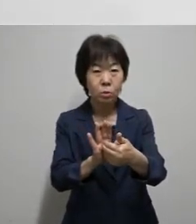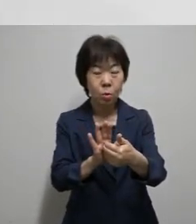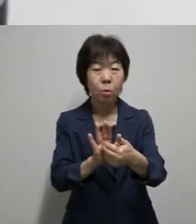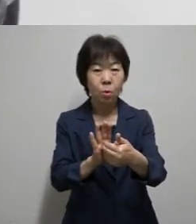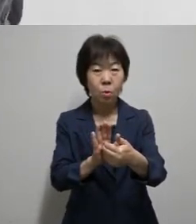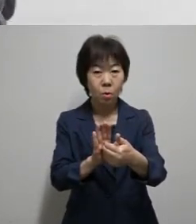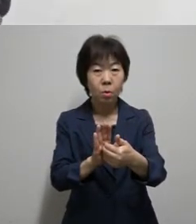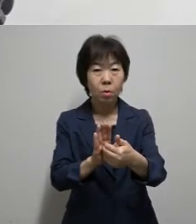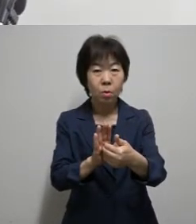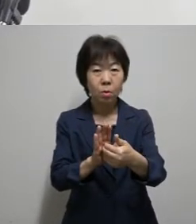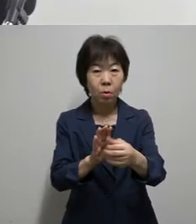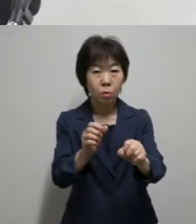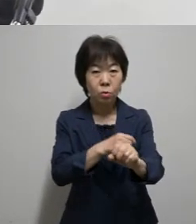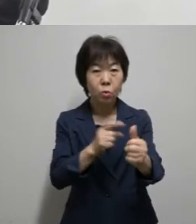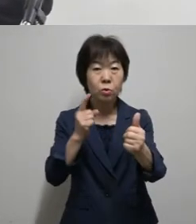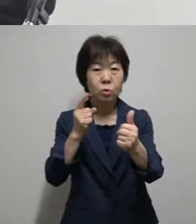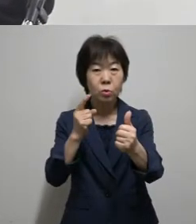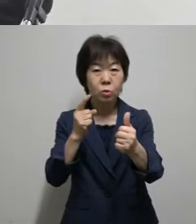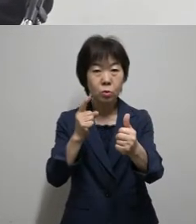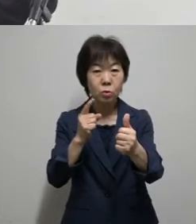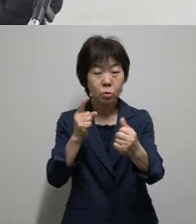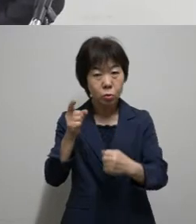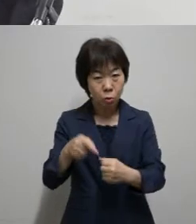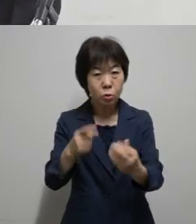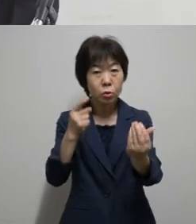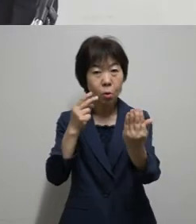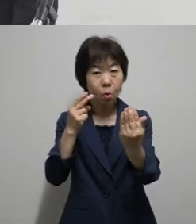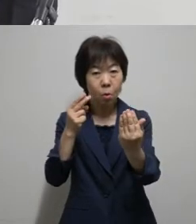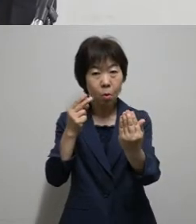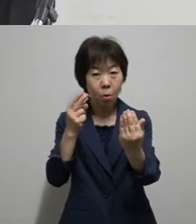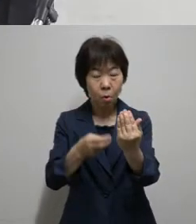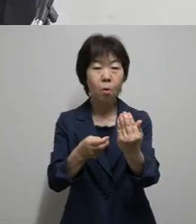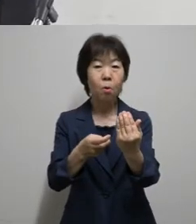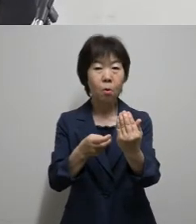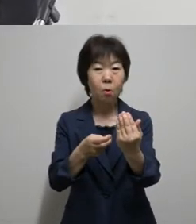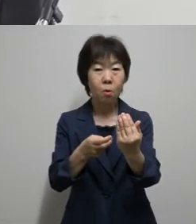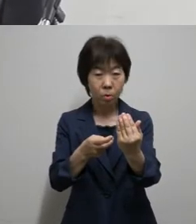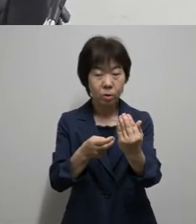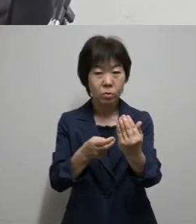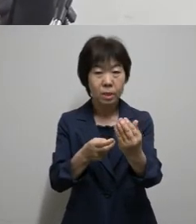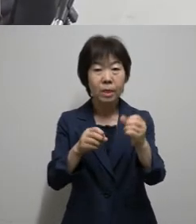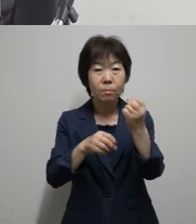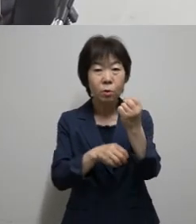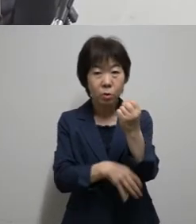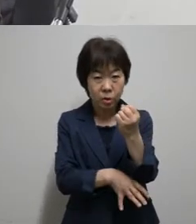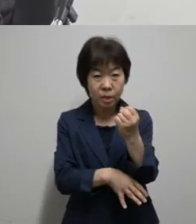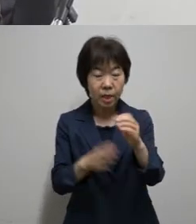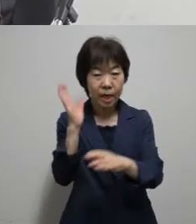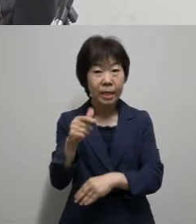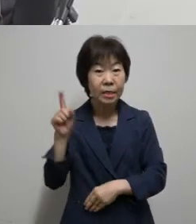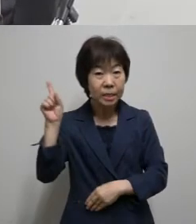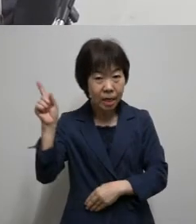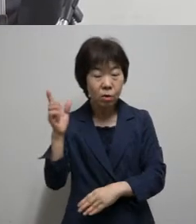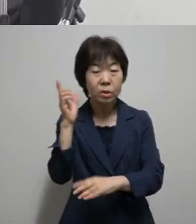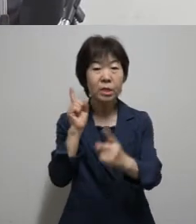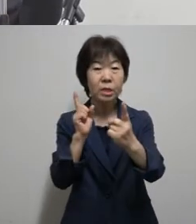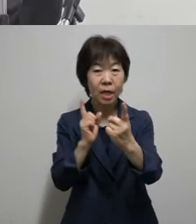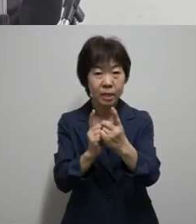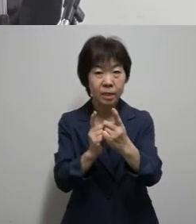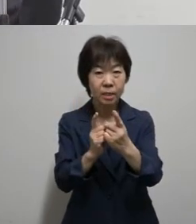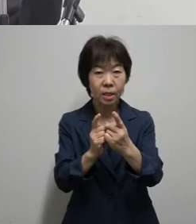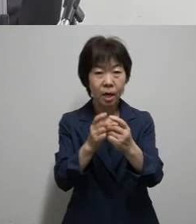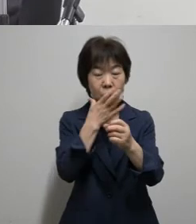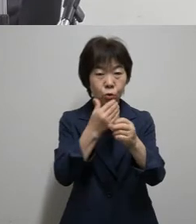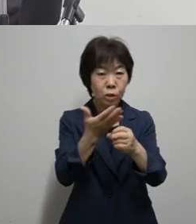特措法第31条の4第6項に基づいて政府に対して福島県に対して